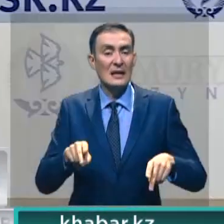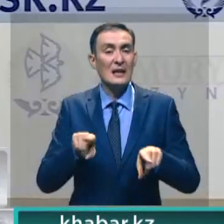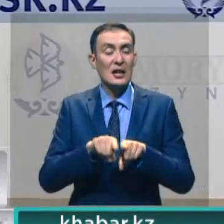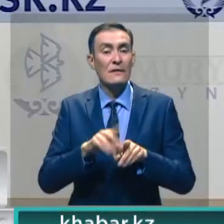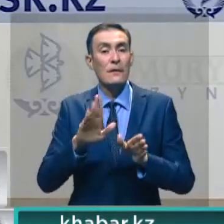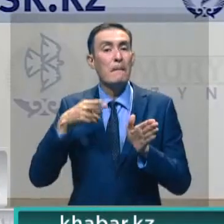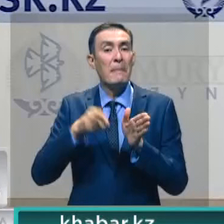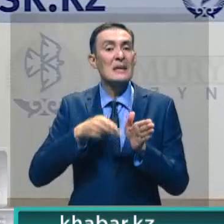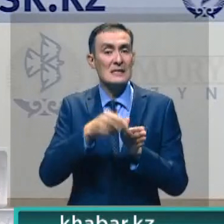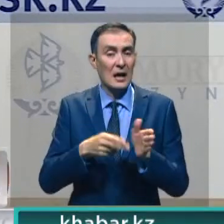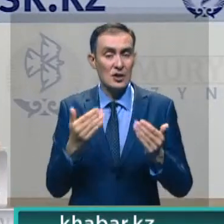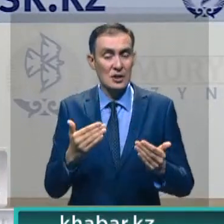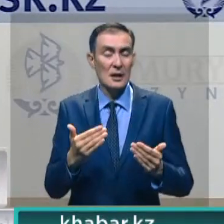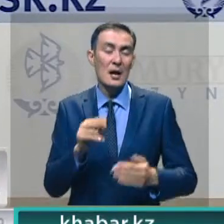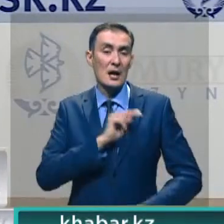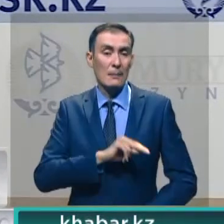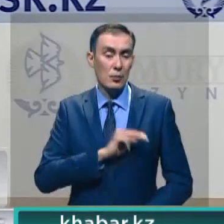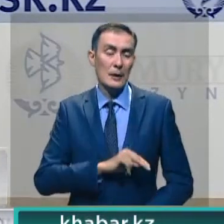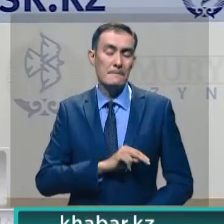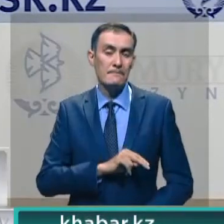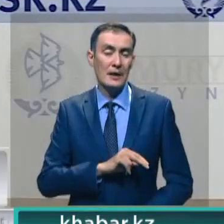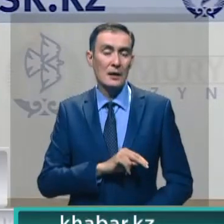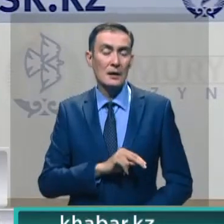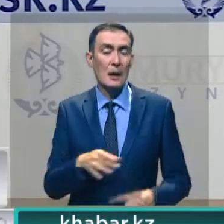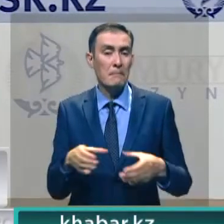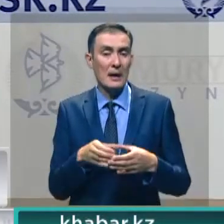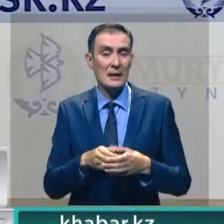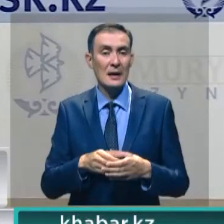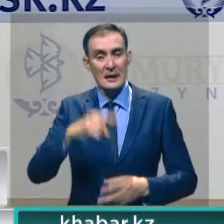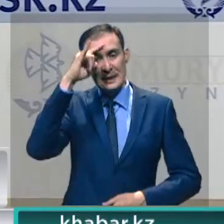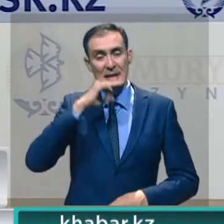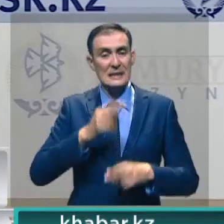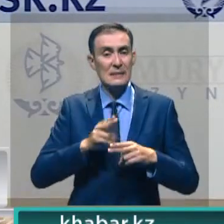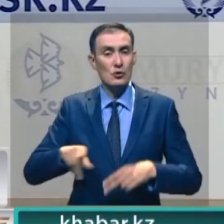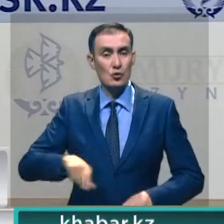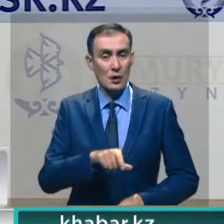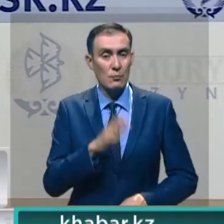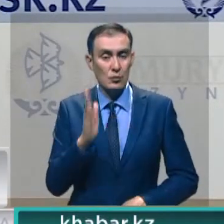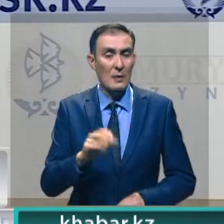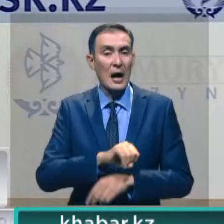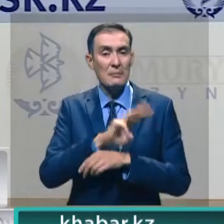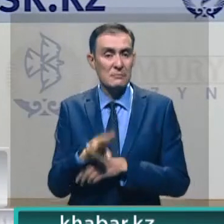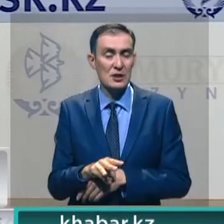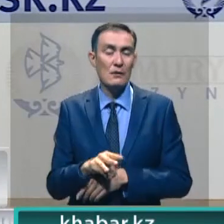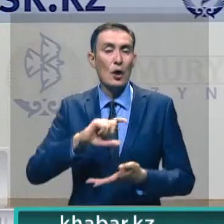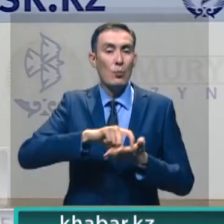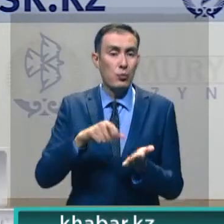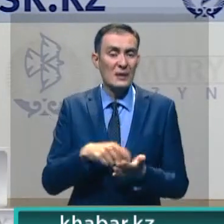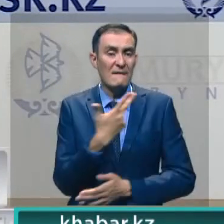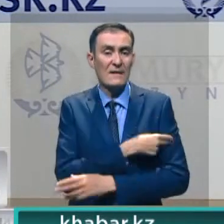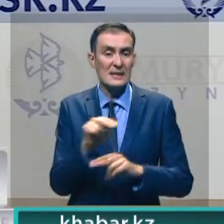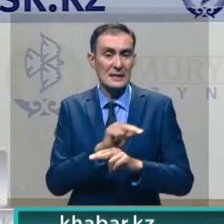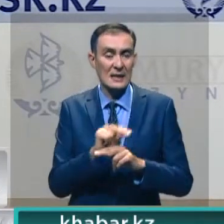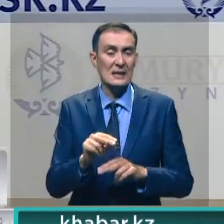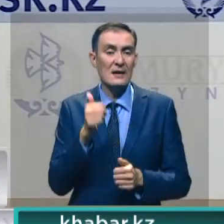поездах. Сейчас идет активная работа совместно с национальной компанией «Казахстан Темир Жолы», где мы будем обеспечивать пункты вакцинации на